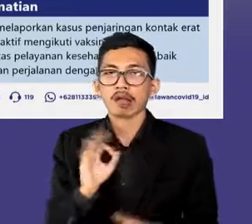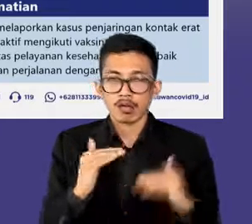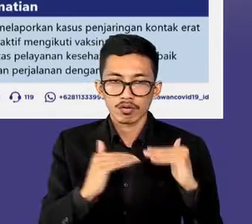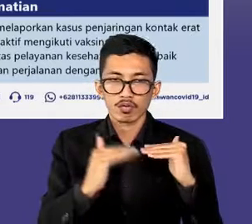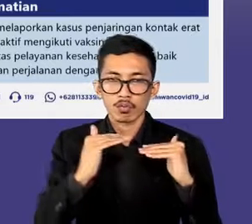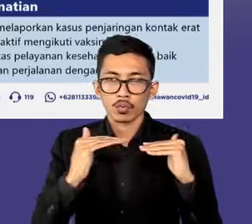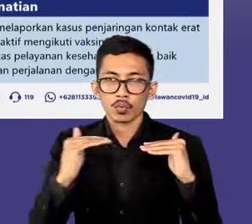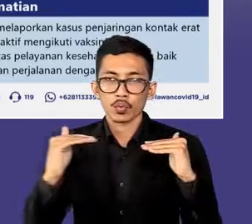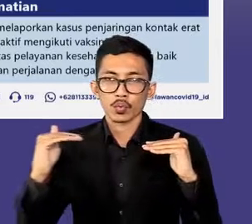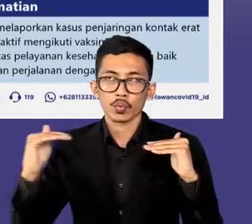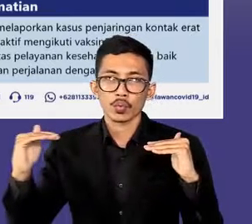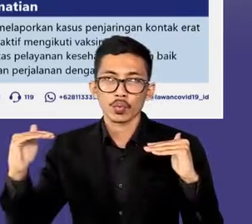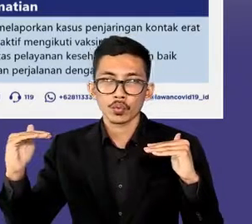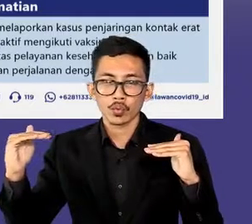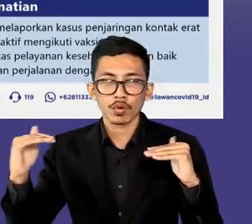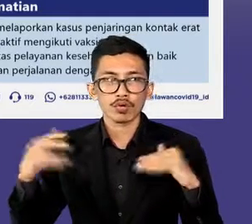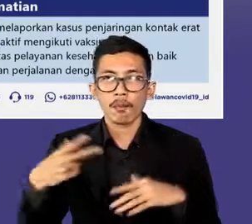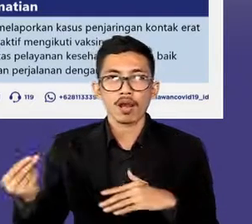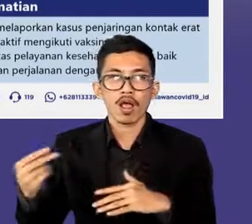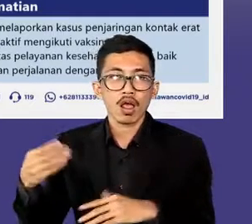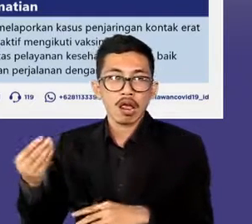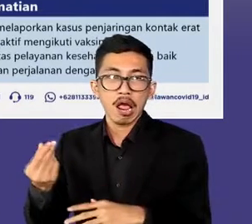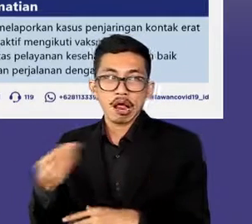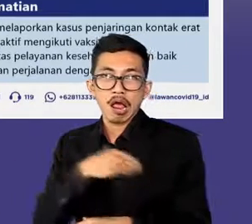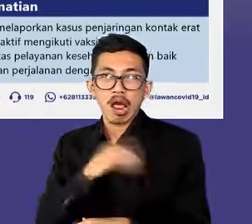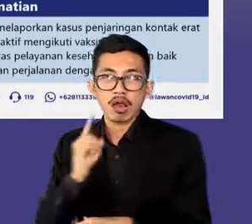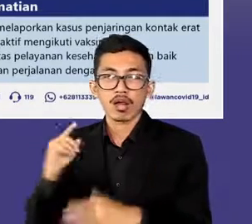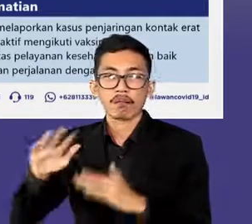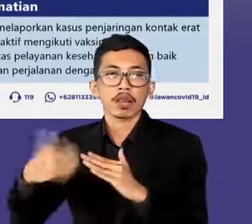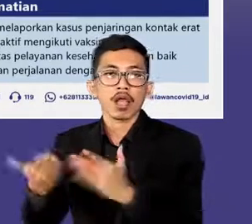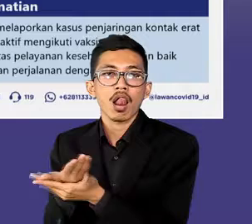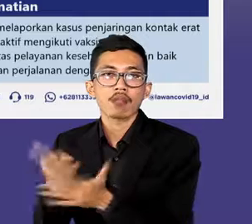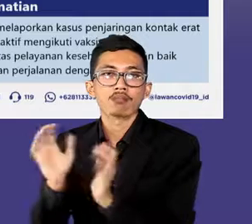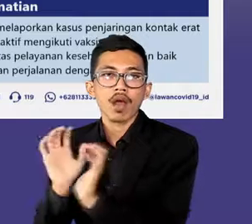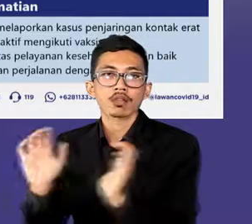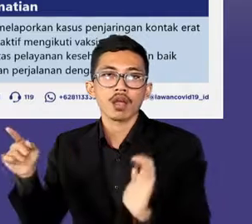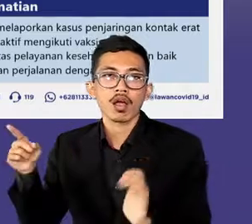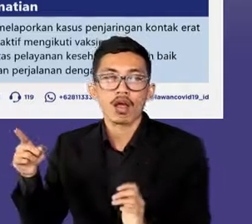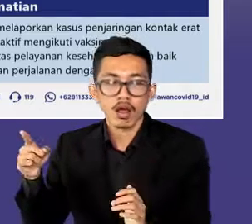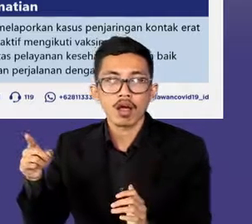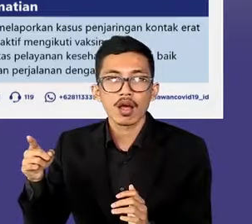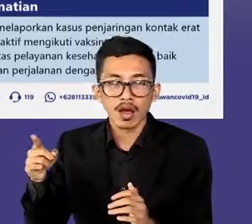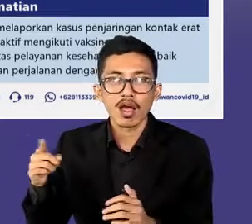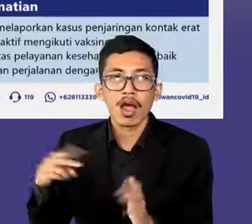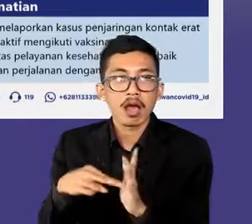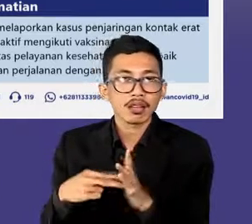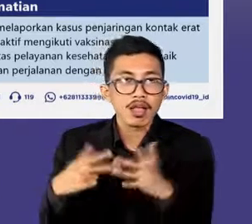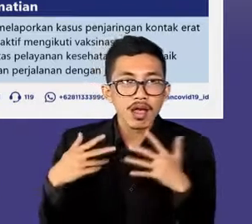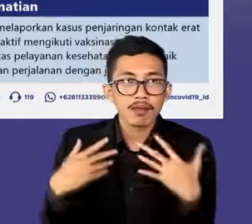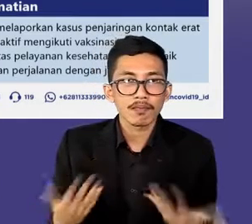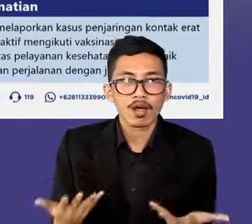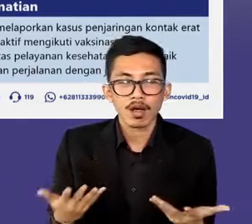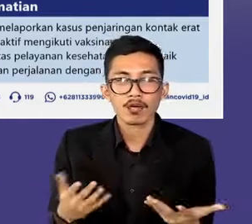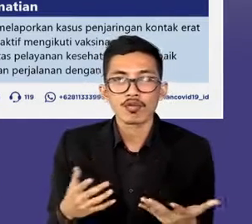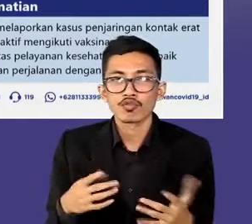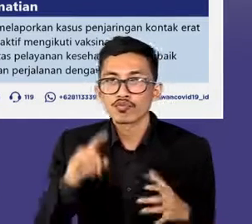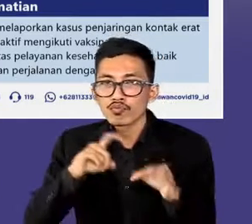Hal ini mengindikasikan bahwa faktor yang mempengaruhi kematian tidaklah tunggal oleh karenanya diperlukan